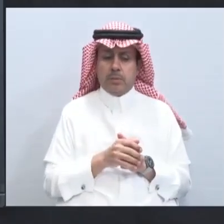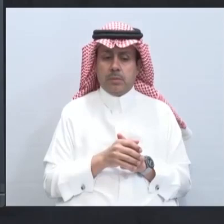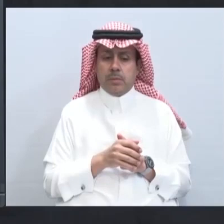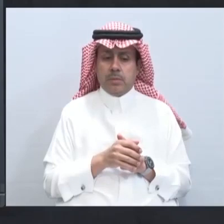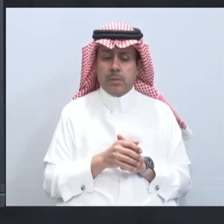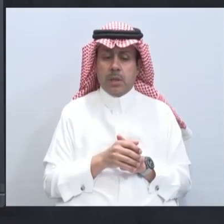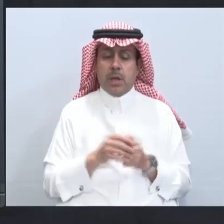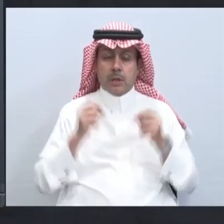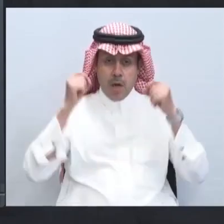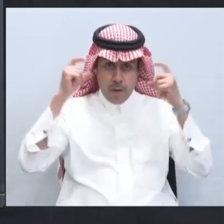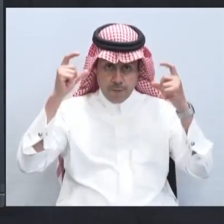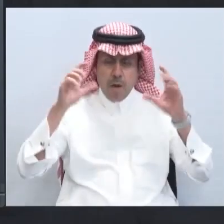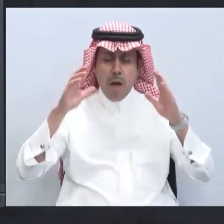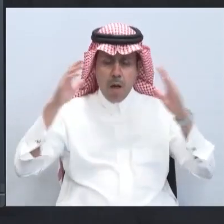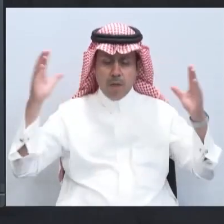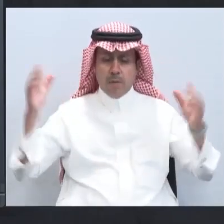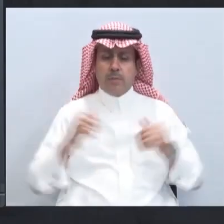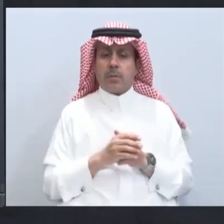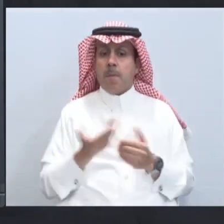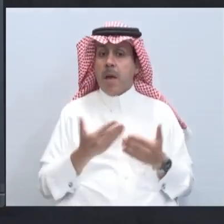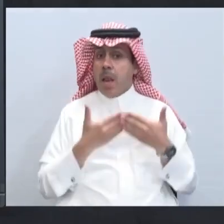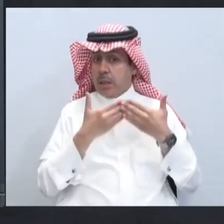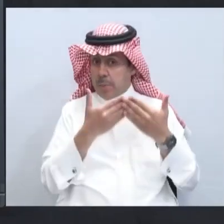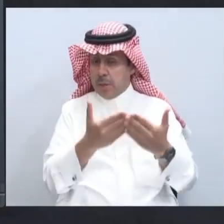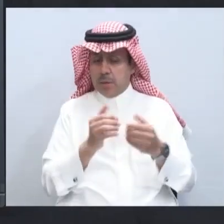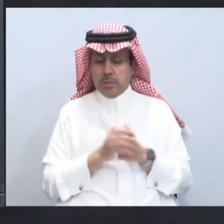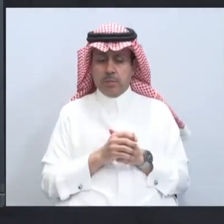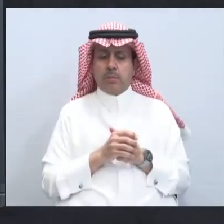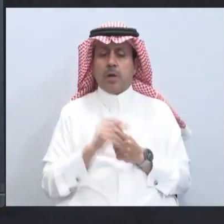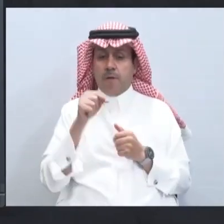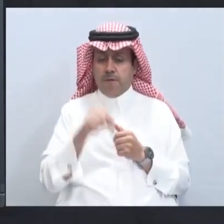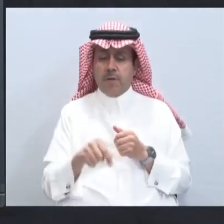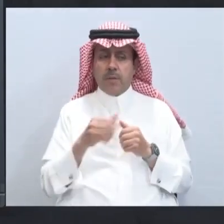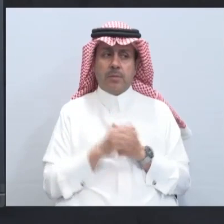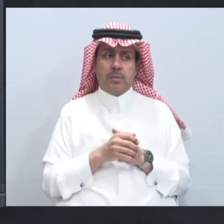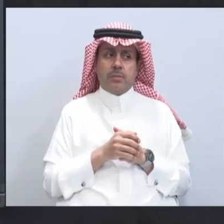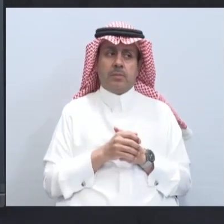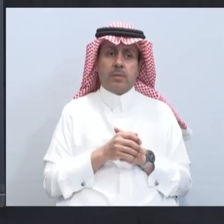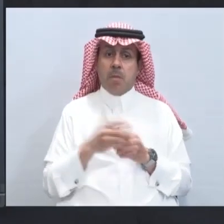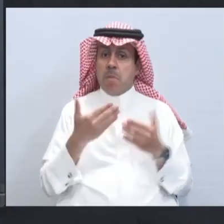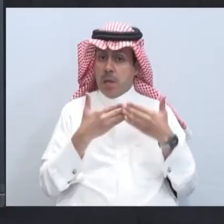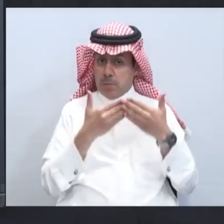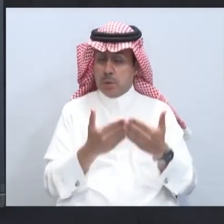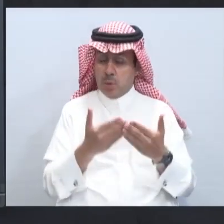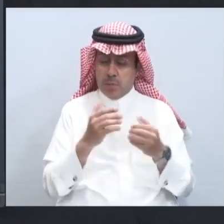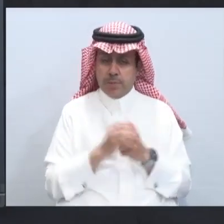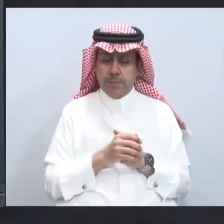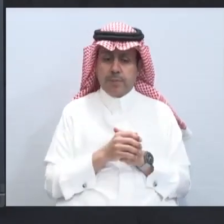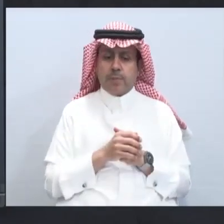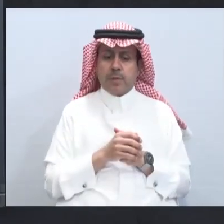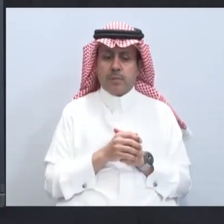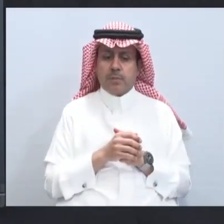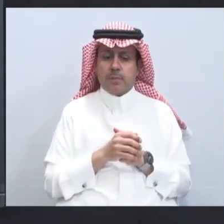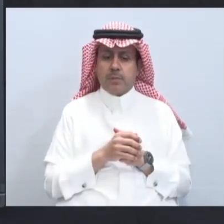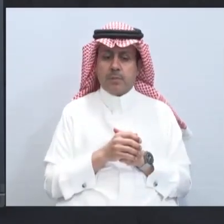تتعرف اكثر ما الخدمات التي موجوده بها الخدمات التي تقدمها ايضا